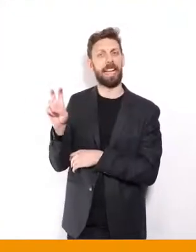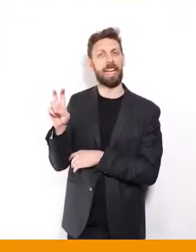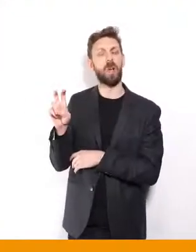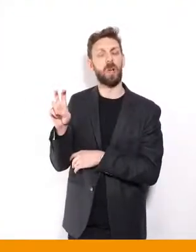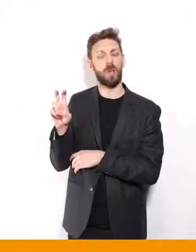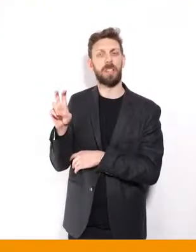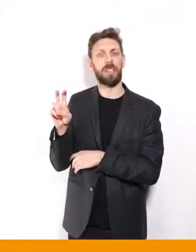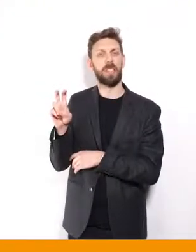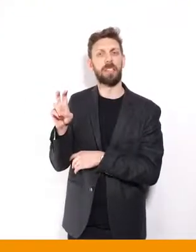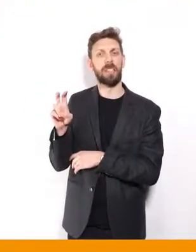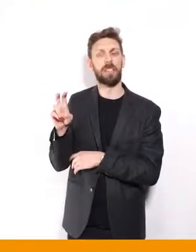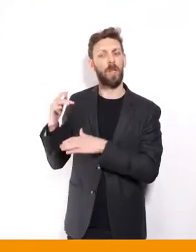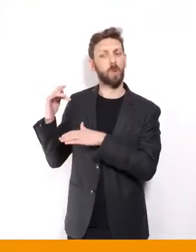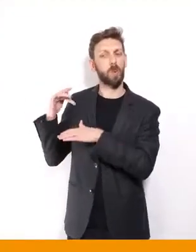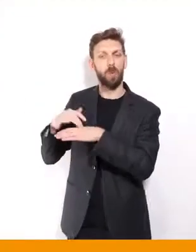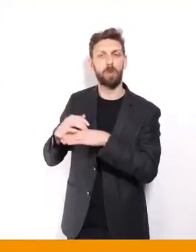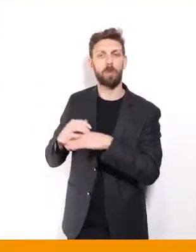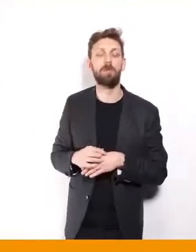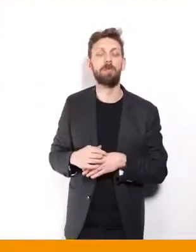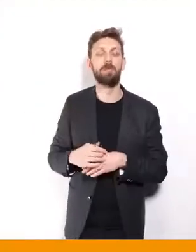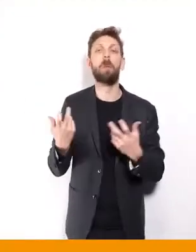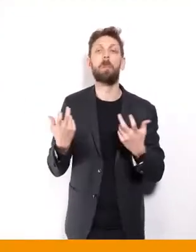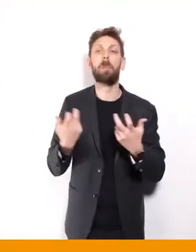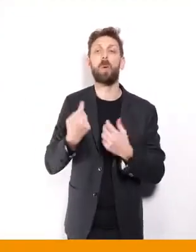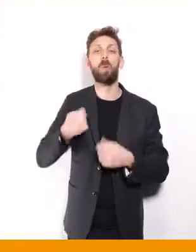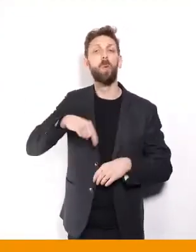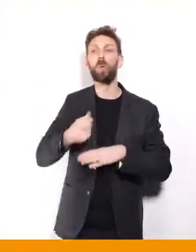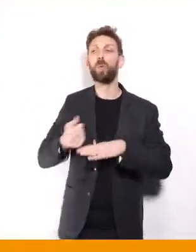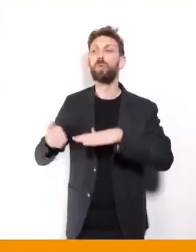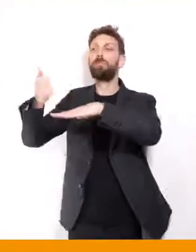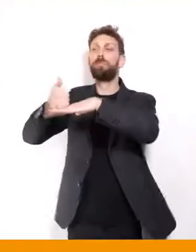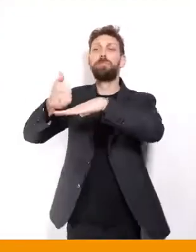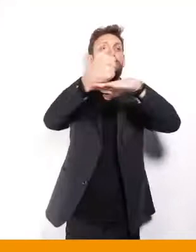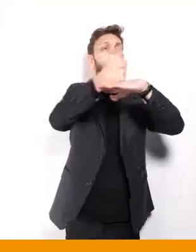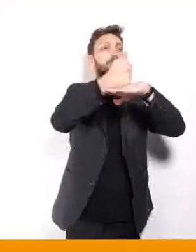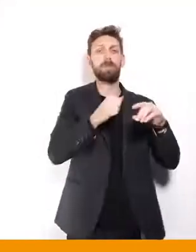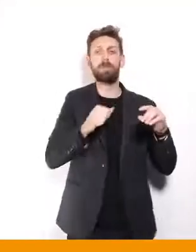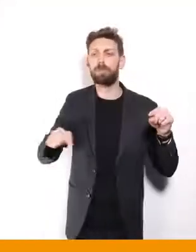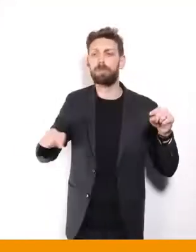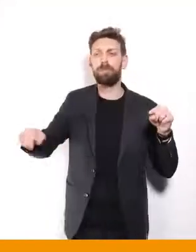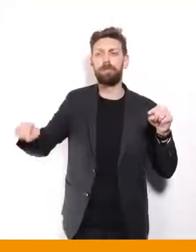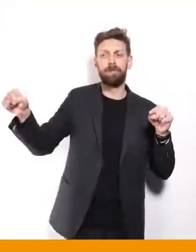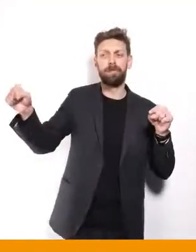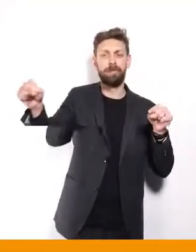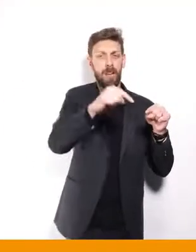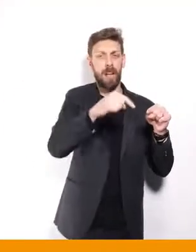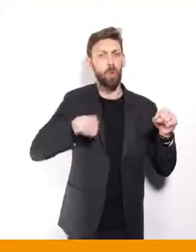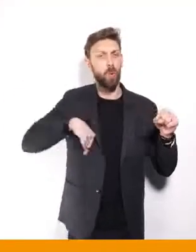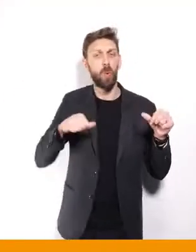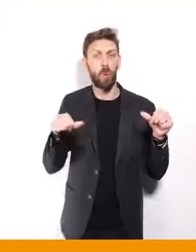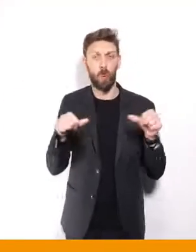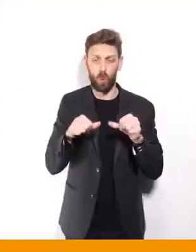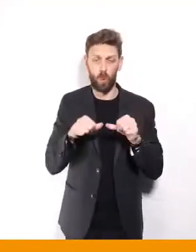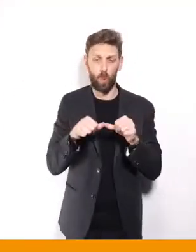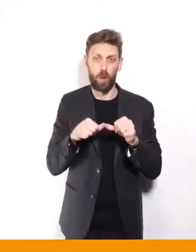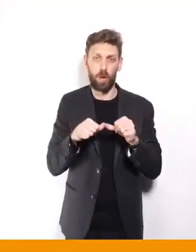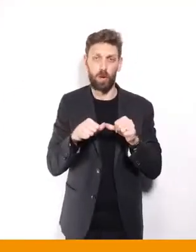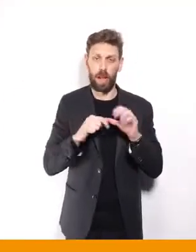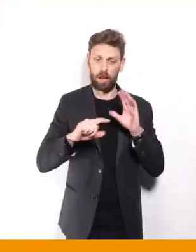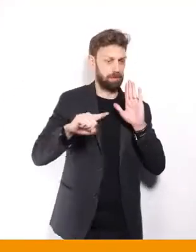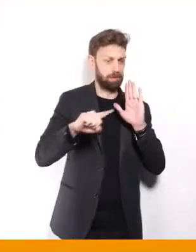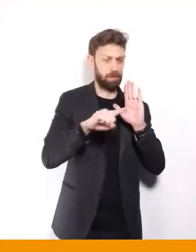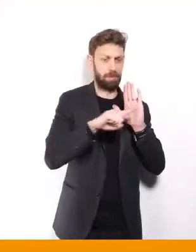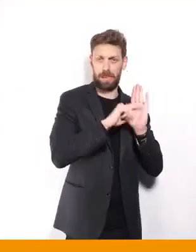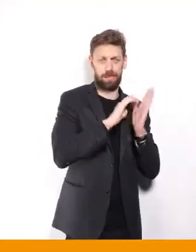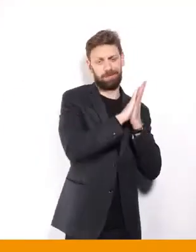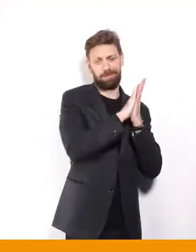nous exerçons des responsabilités, nous essayons de mettre en œuvre un magnifique principe acté